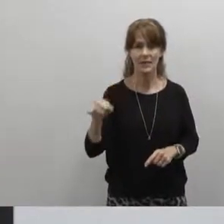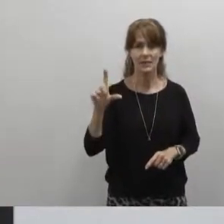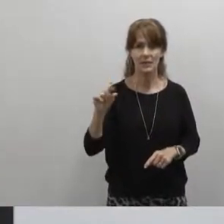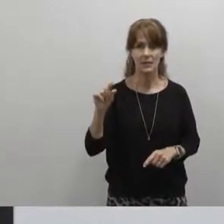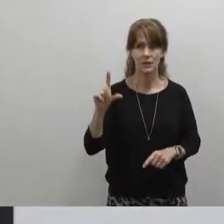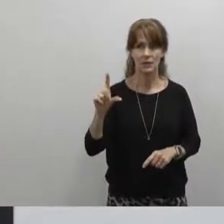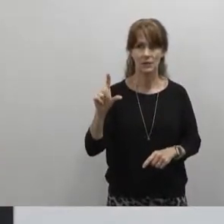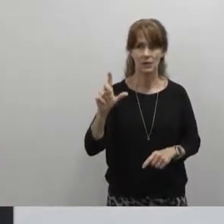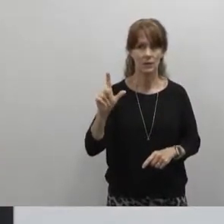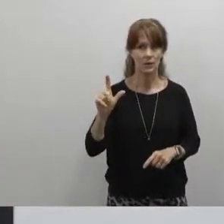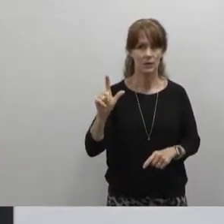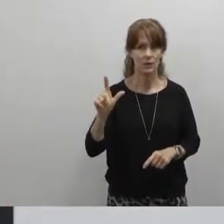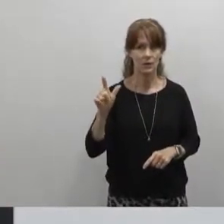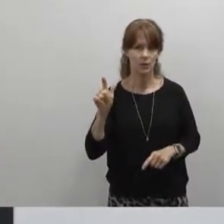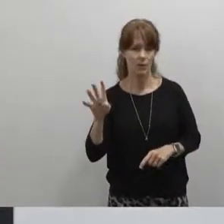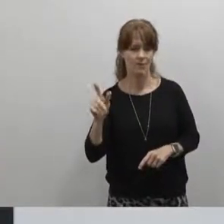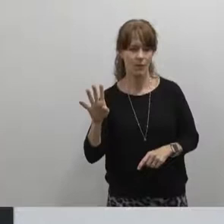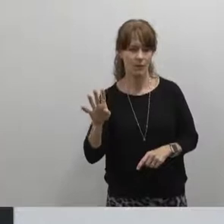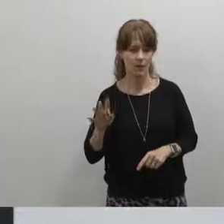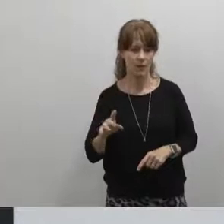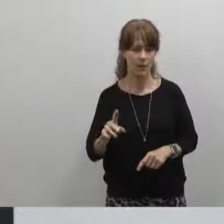mấy